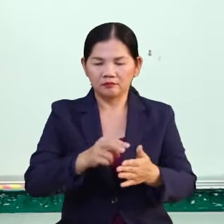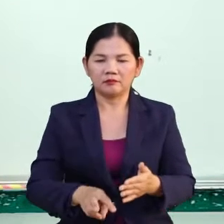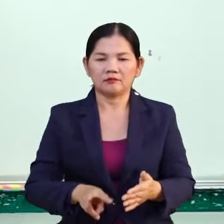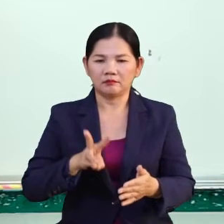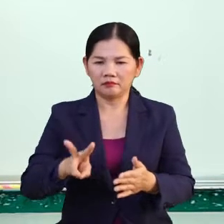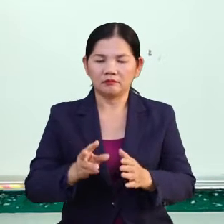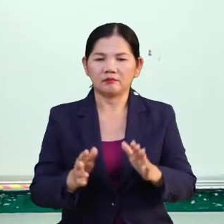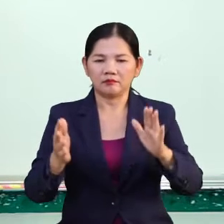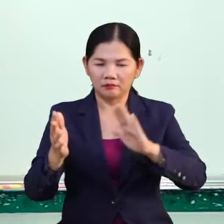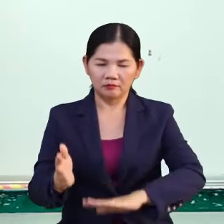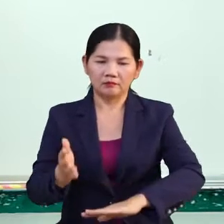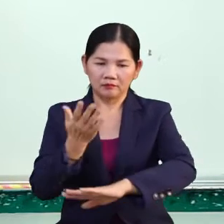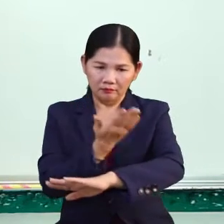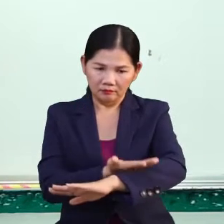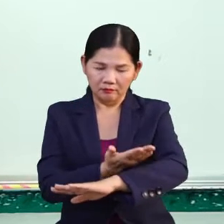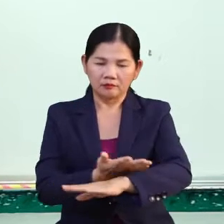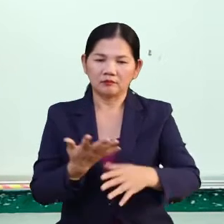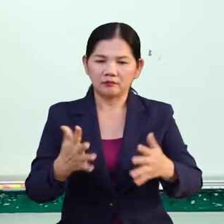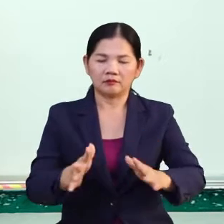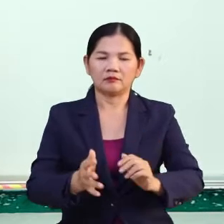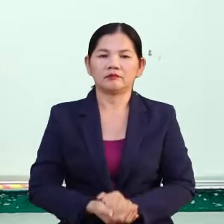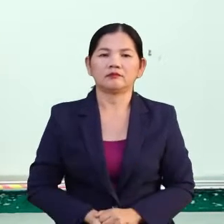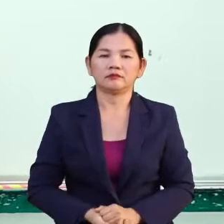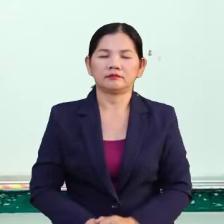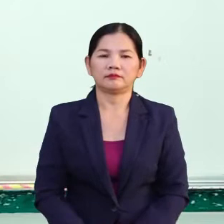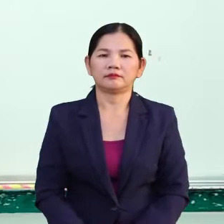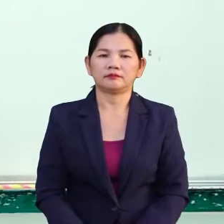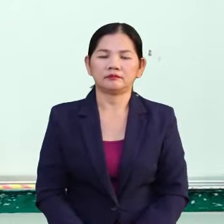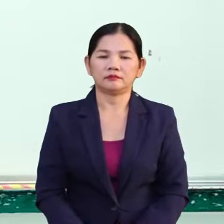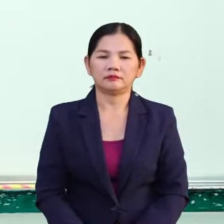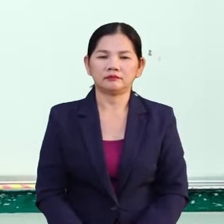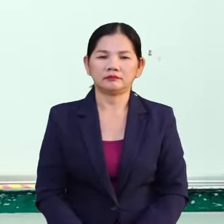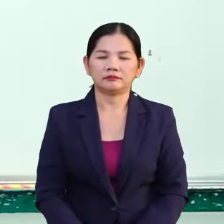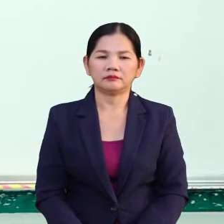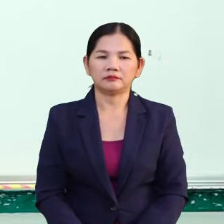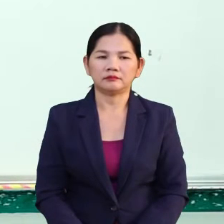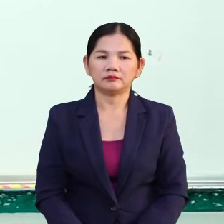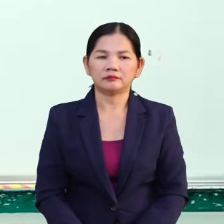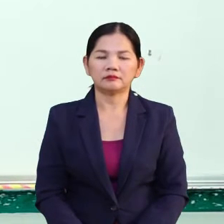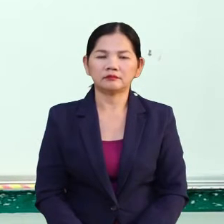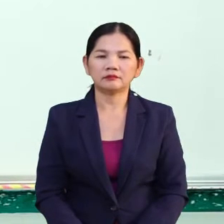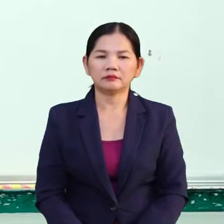របស់យើងដាក់លើតុឲ្យរួចរាល់ទៅកូនចាចា